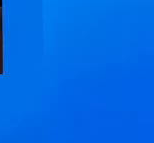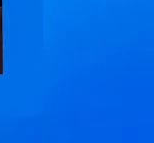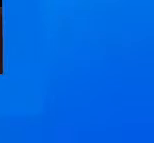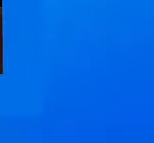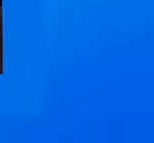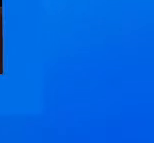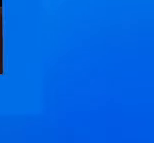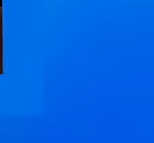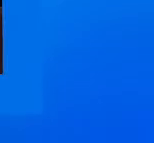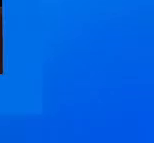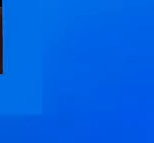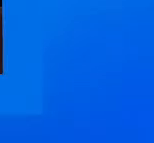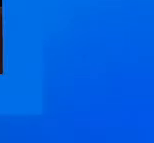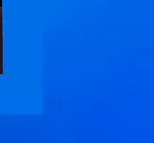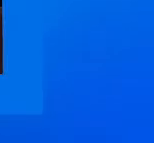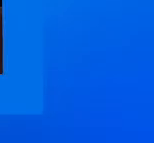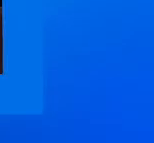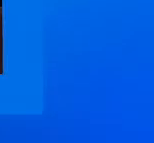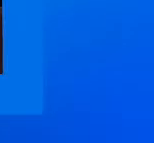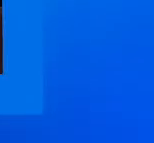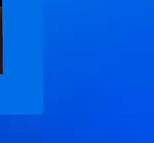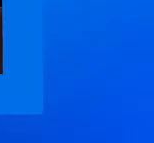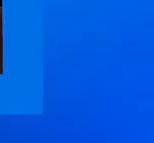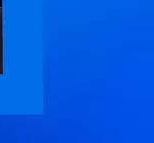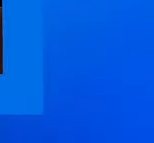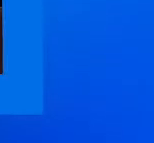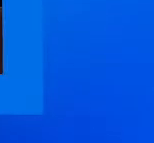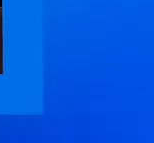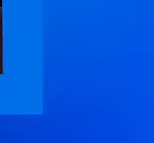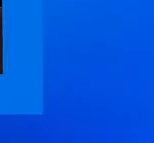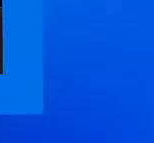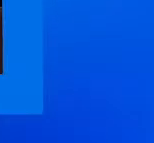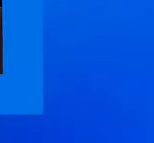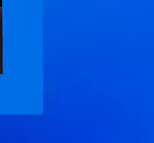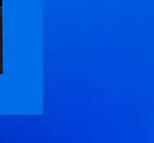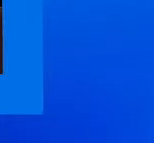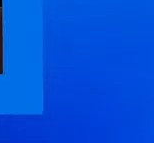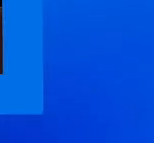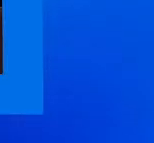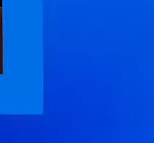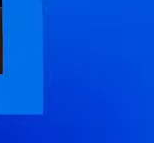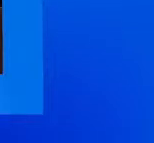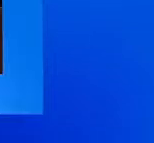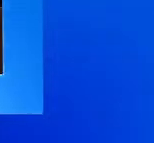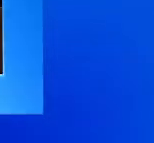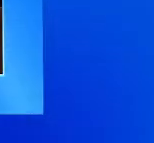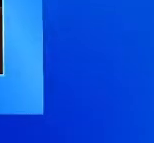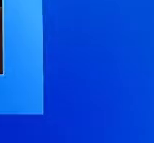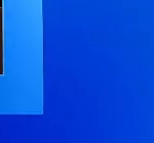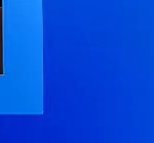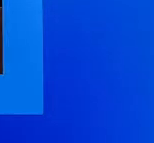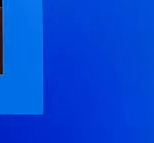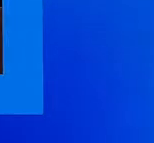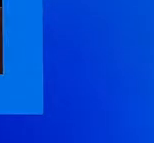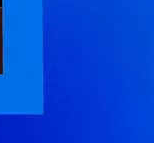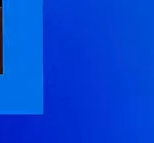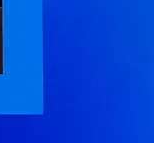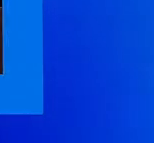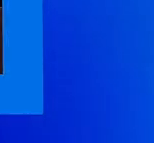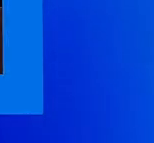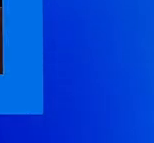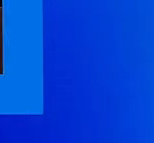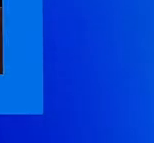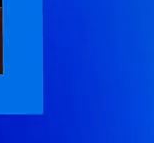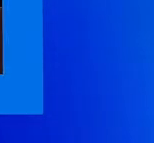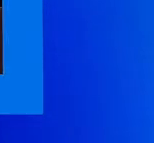Jésus quand Dieu enlève celui ceux qui sponsorisent le siège les sièges seront complètement